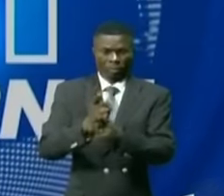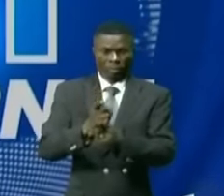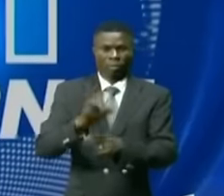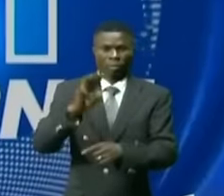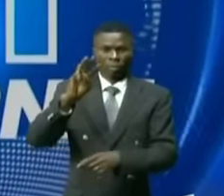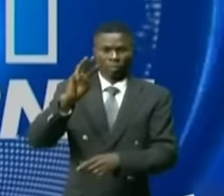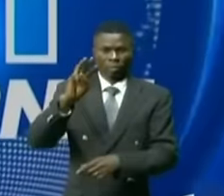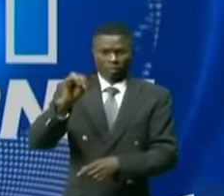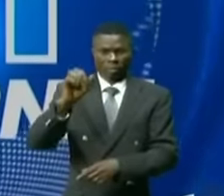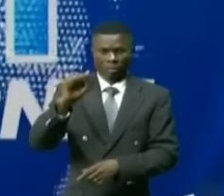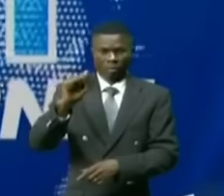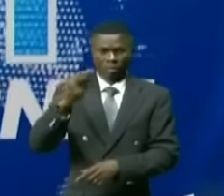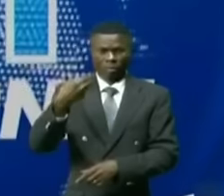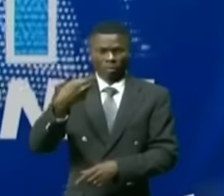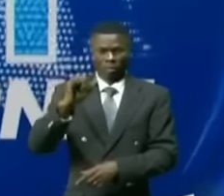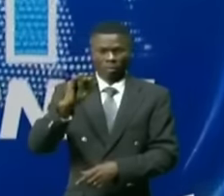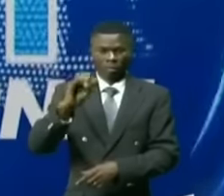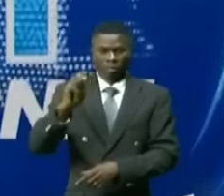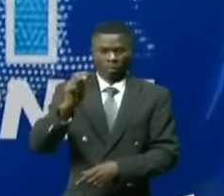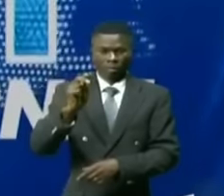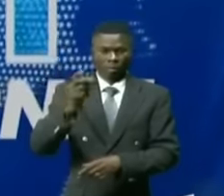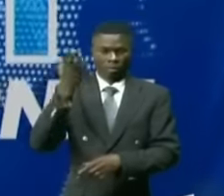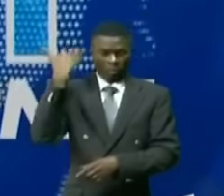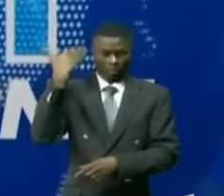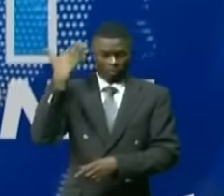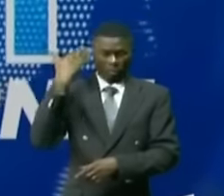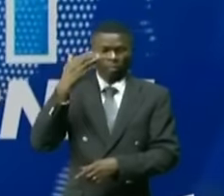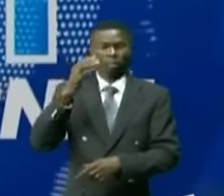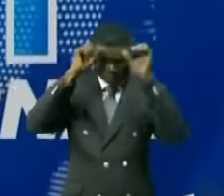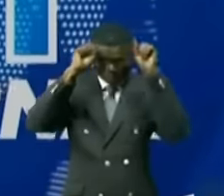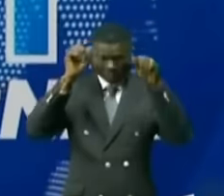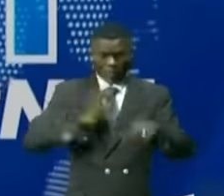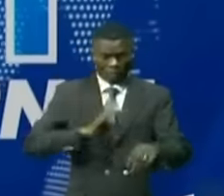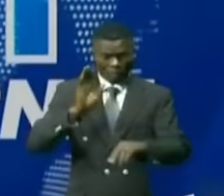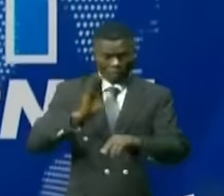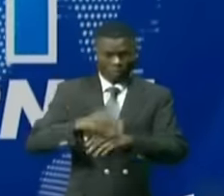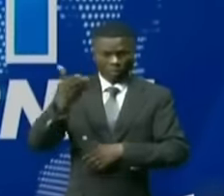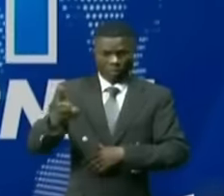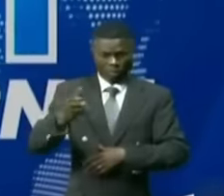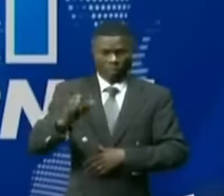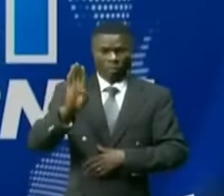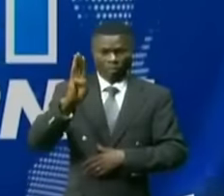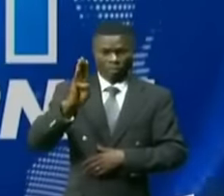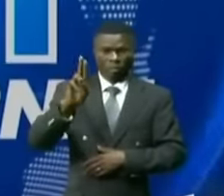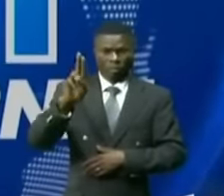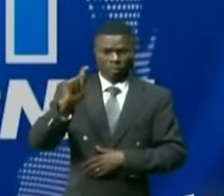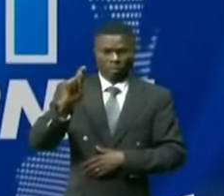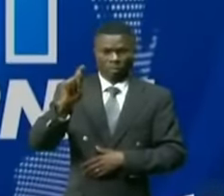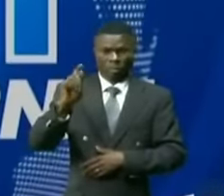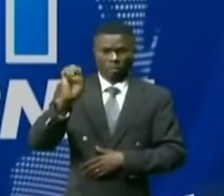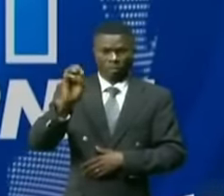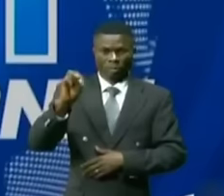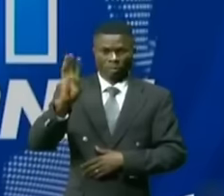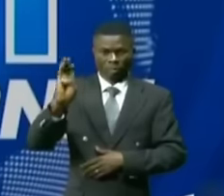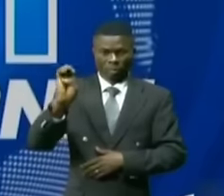Maggie Boutembo, où est passé il y a quelques jours Félix Antoine Tshisekedi Tshilombo en campagne. Il a